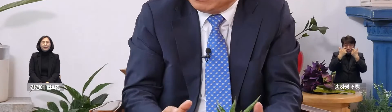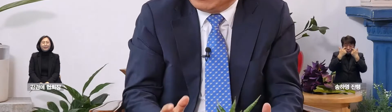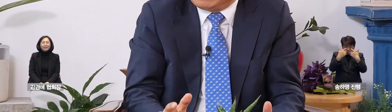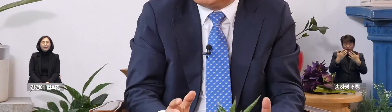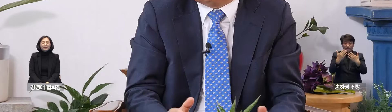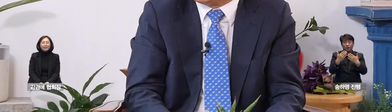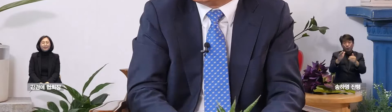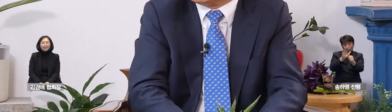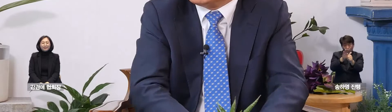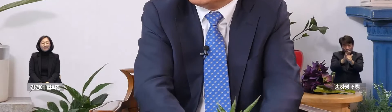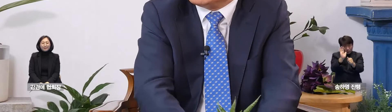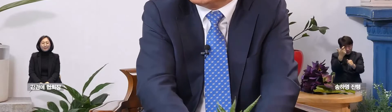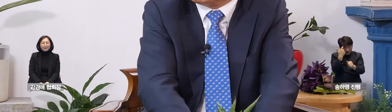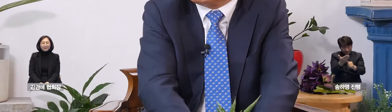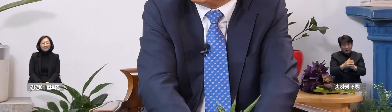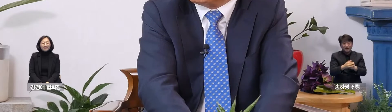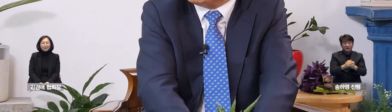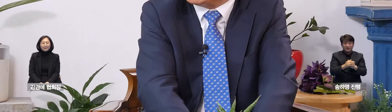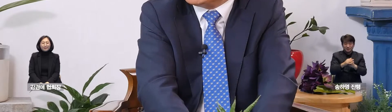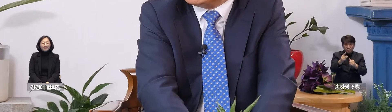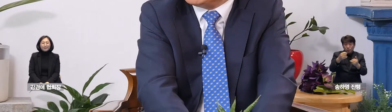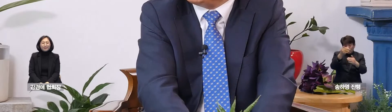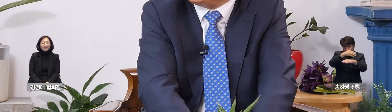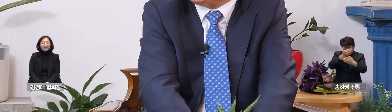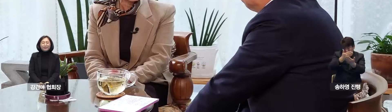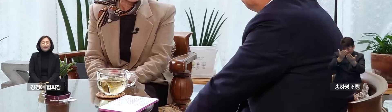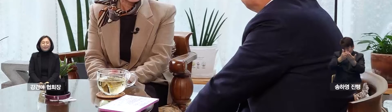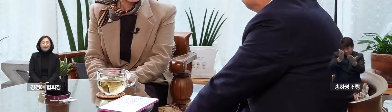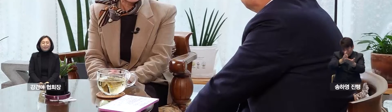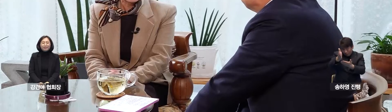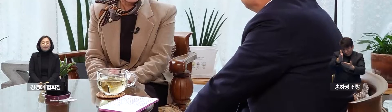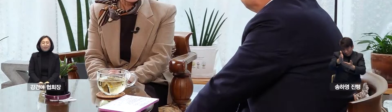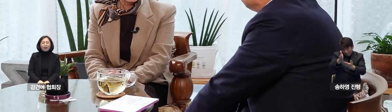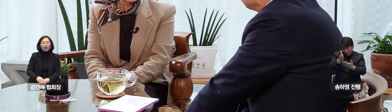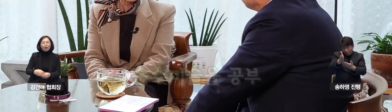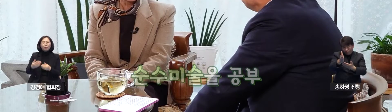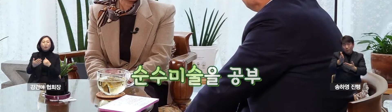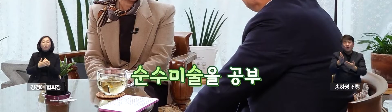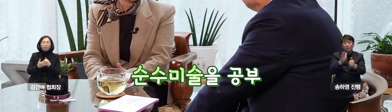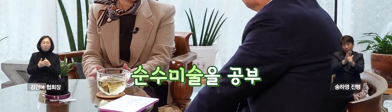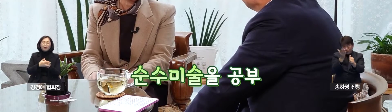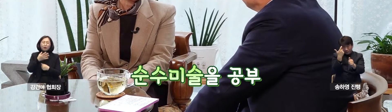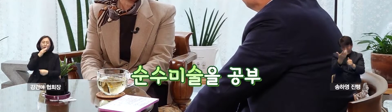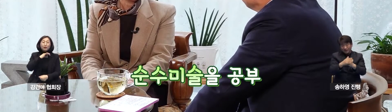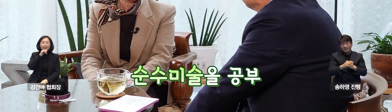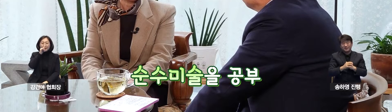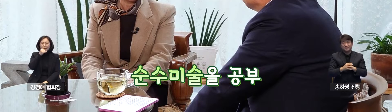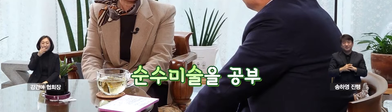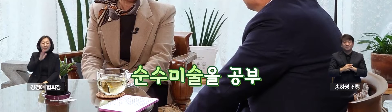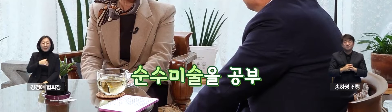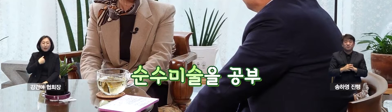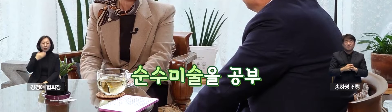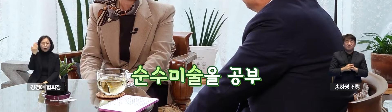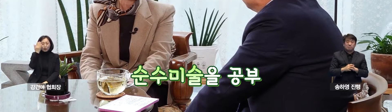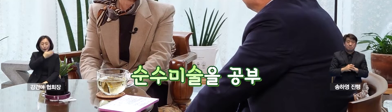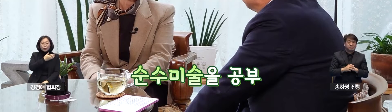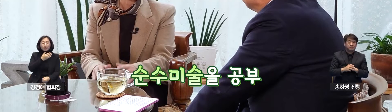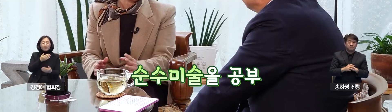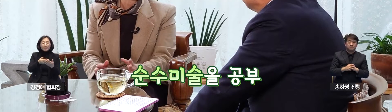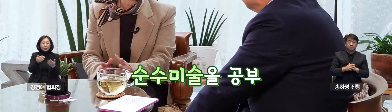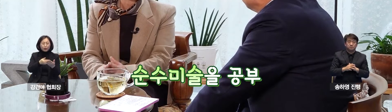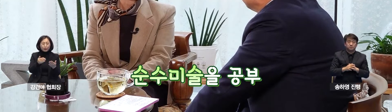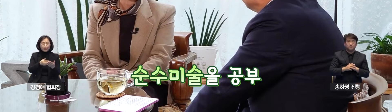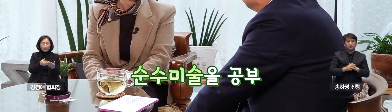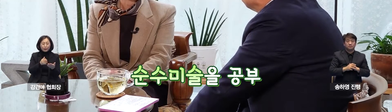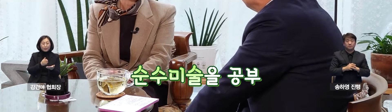하시던 그 바탕이 골프용품 디자인에 도움이 되기는 한데 이제 저는 순수 미술 쪽을 하다 보니까 제품은